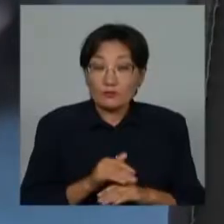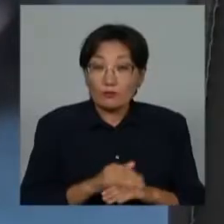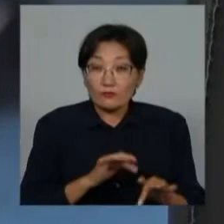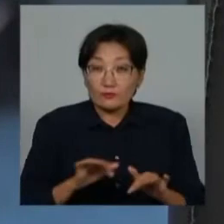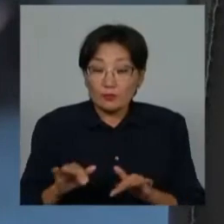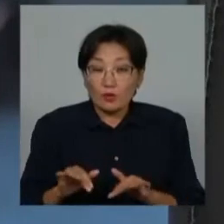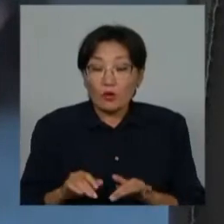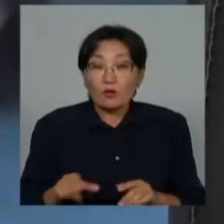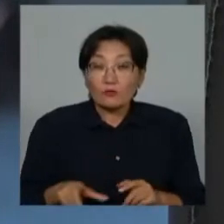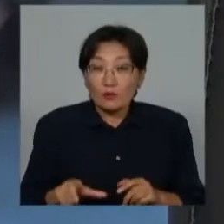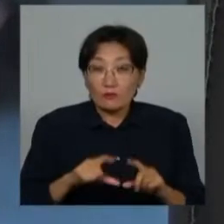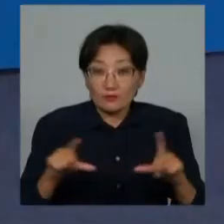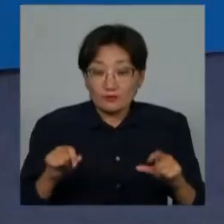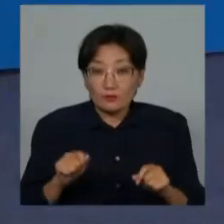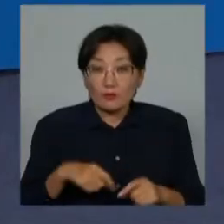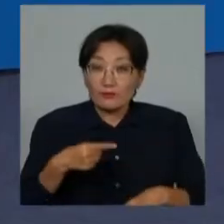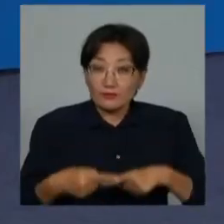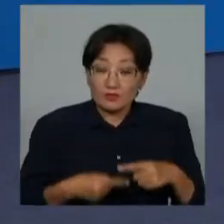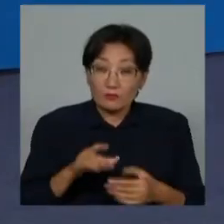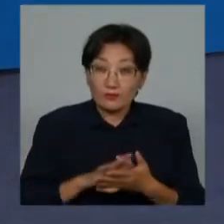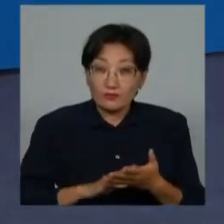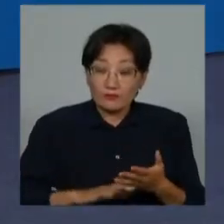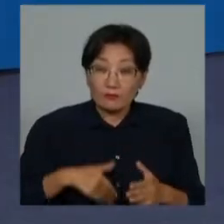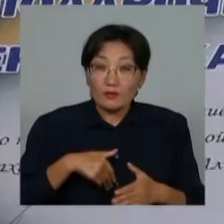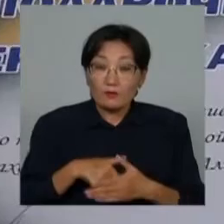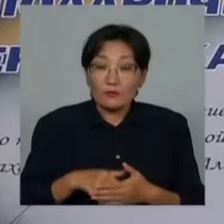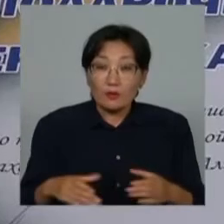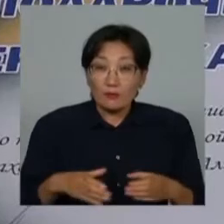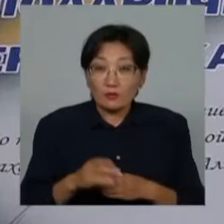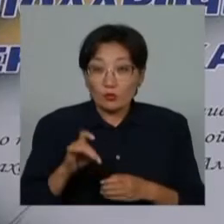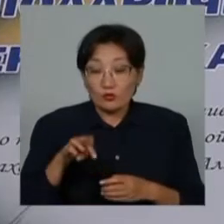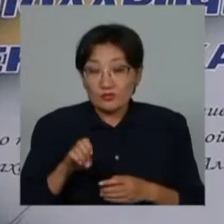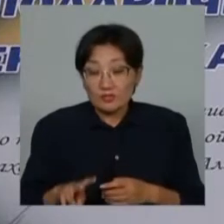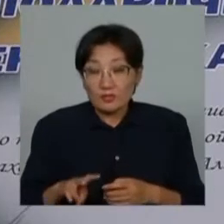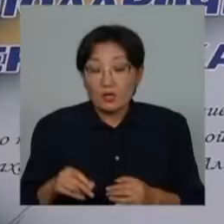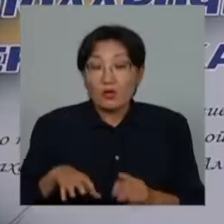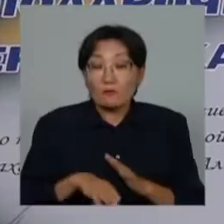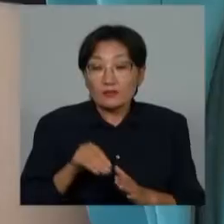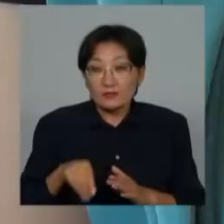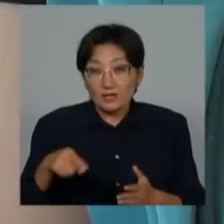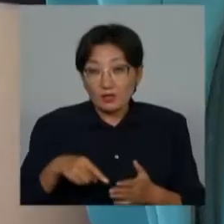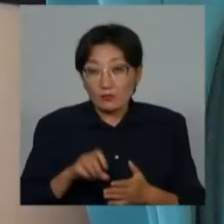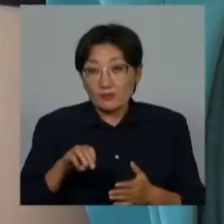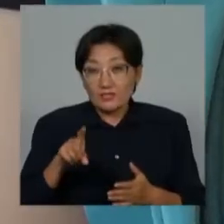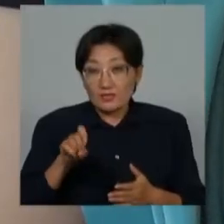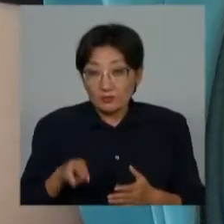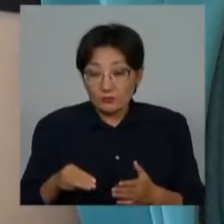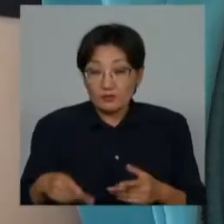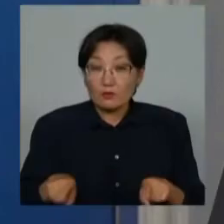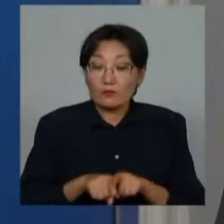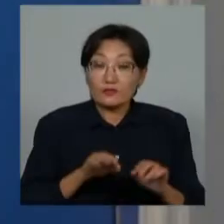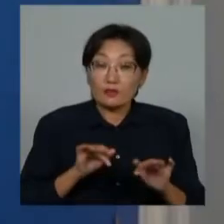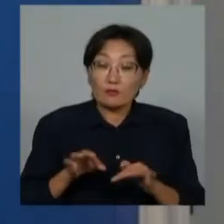акцию «Дорога в школу» из года в год традиционно продолжают активисты партии «Нур-Отан» и депутаты городского маслихата. Подобное